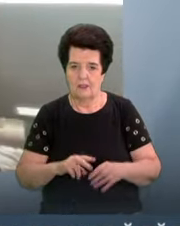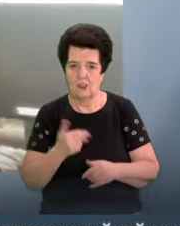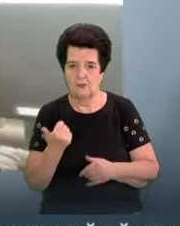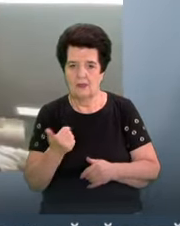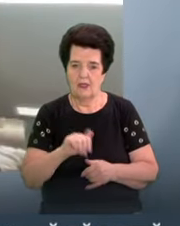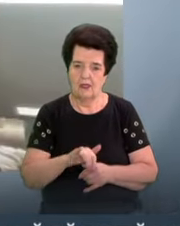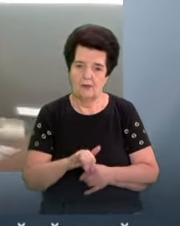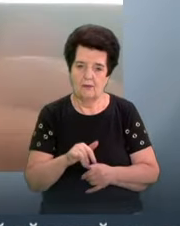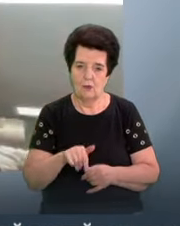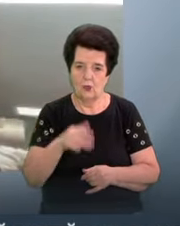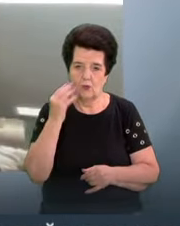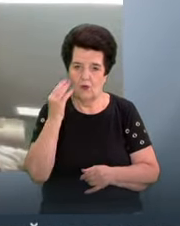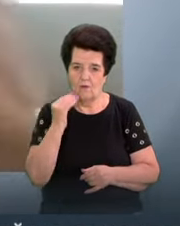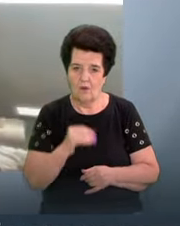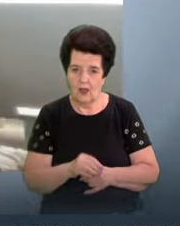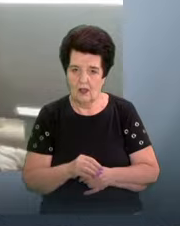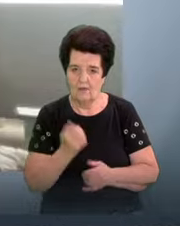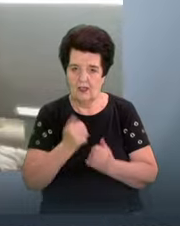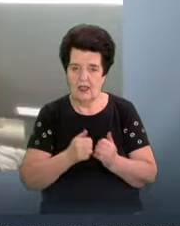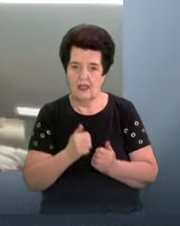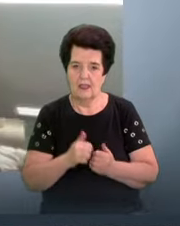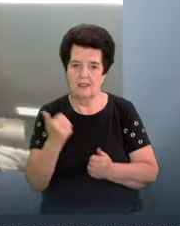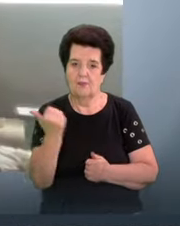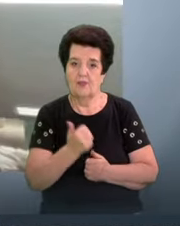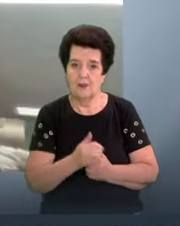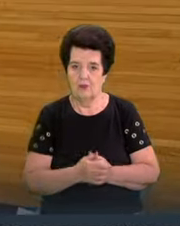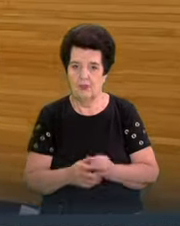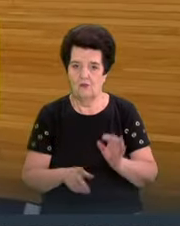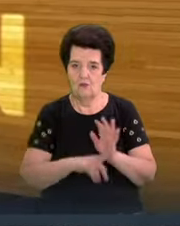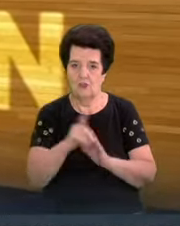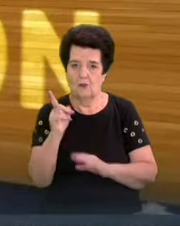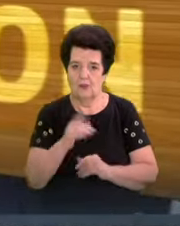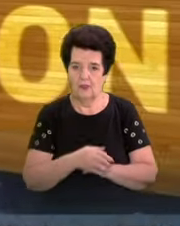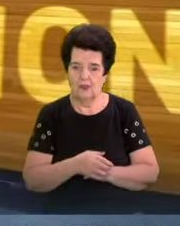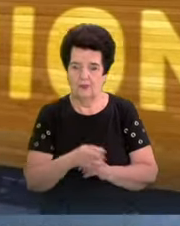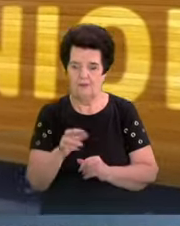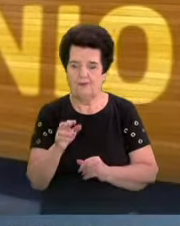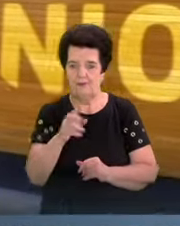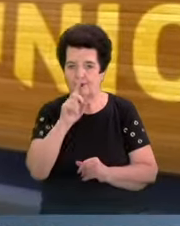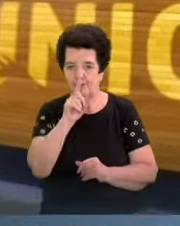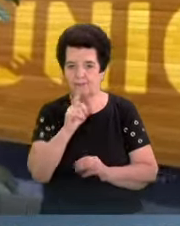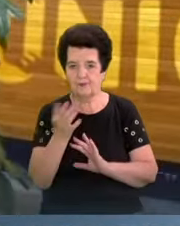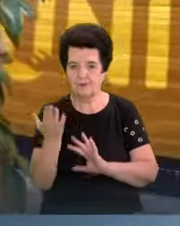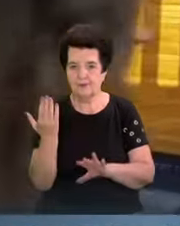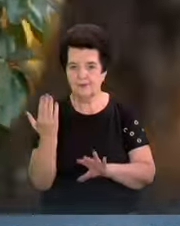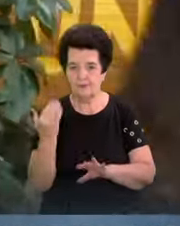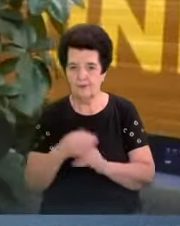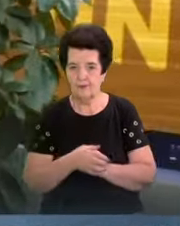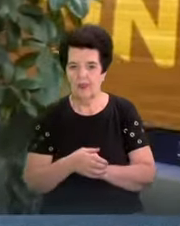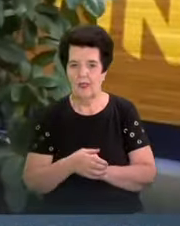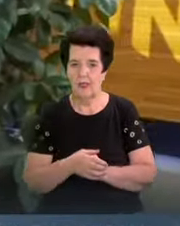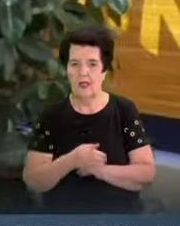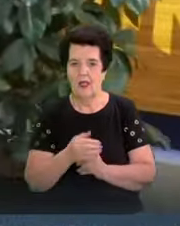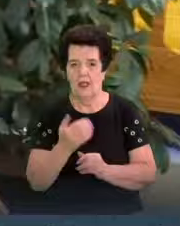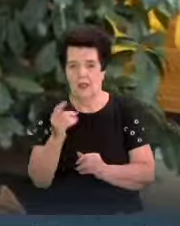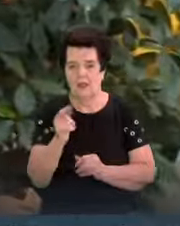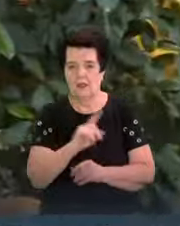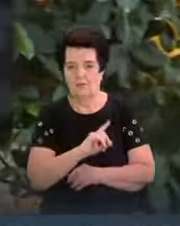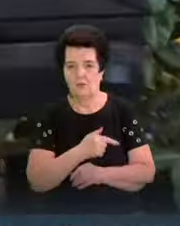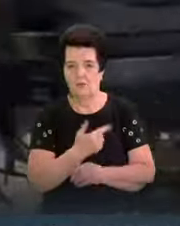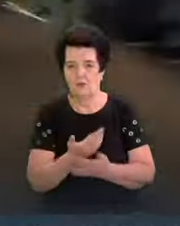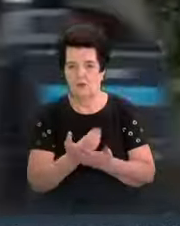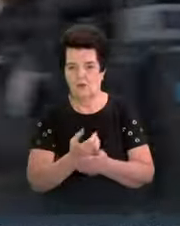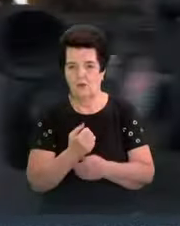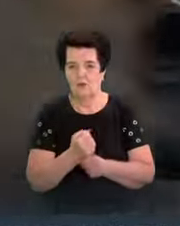și nu e bine în Moldova. Și atunci, în fiecare săptămână, începând, sper eu, de luna viitoare, că e și în funcție de programul lor, în primul